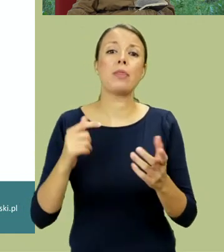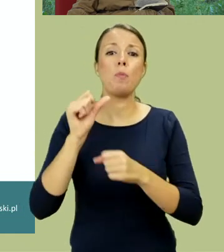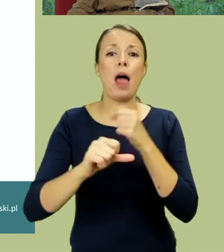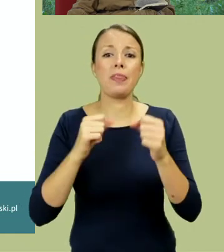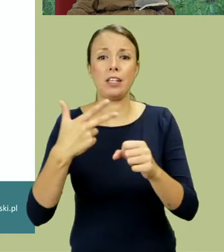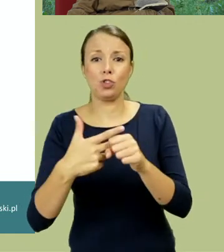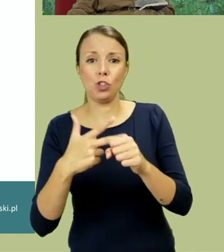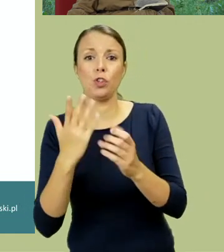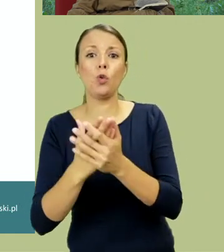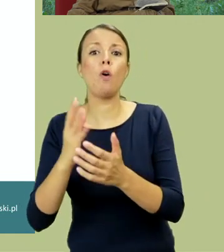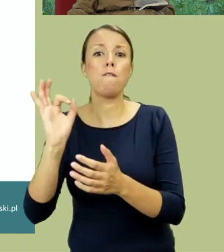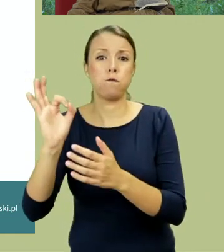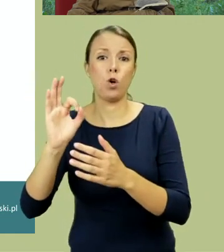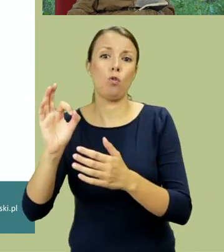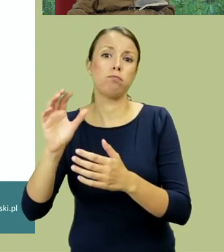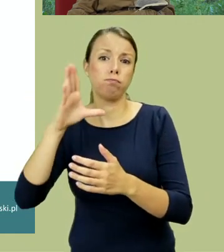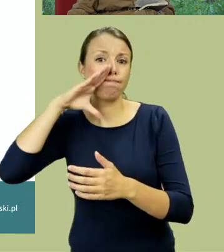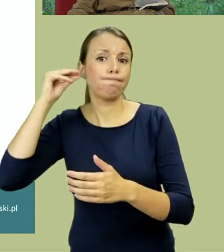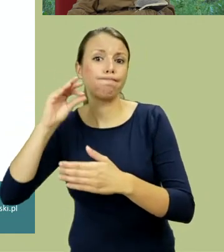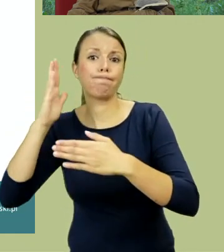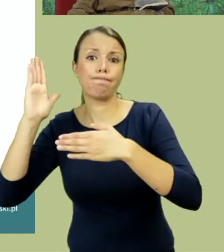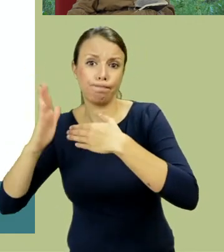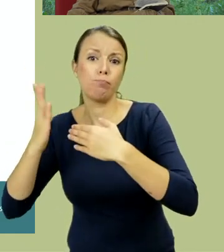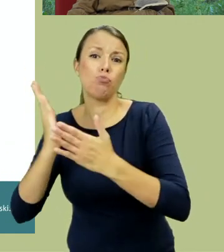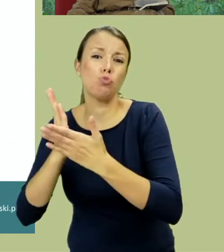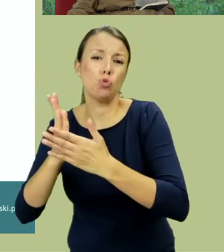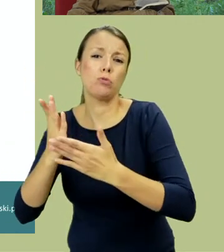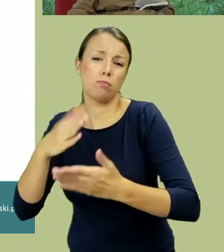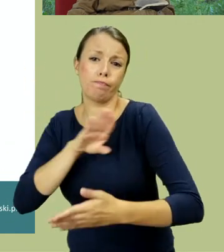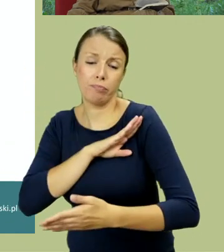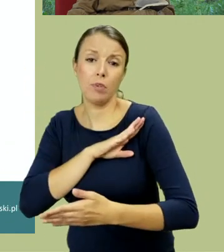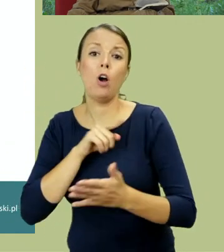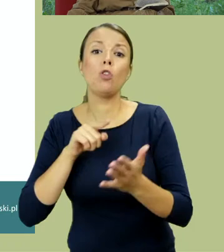Aleksandra Piłsudska zdecydowała,